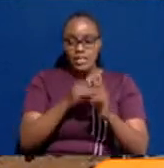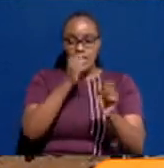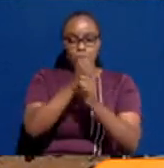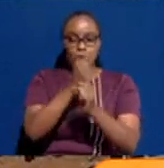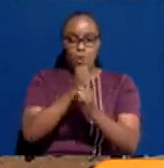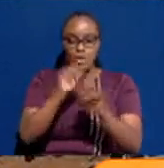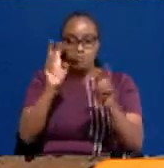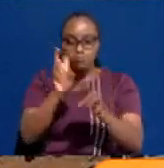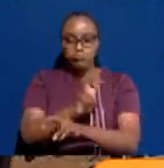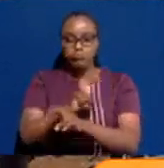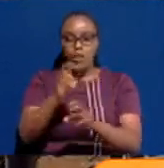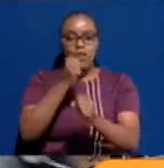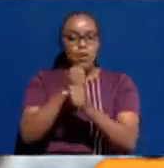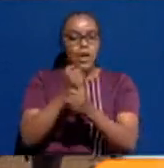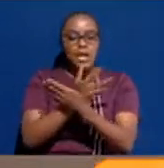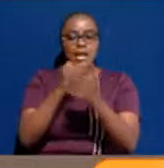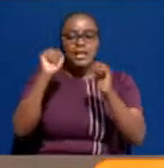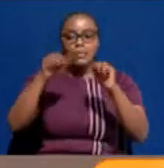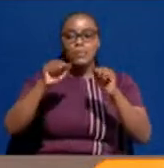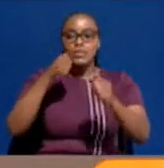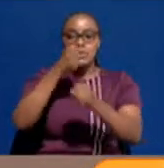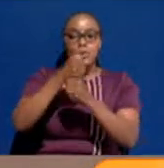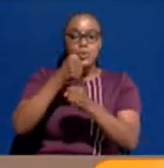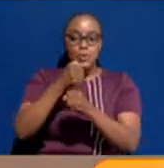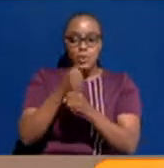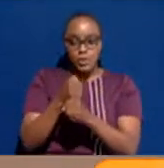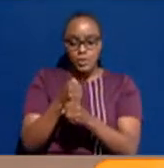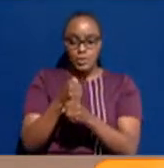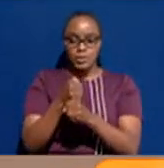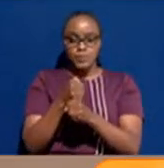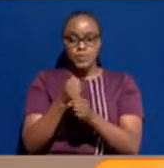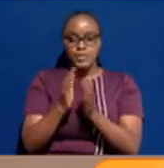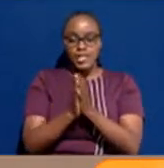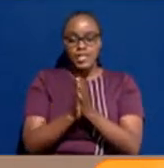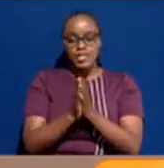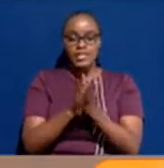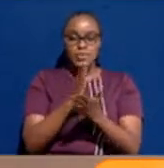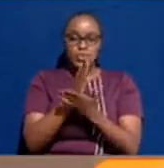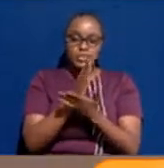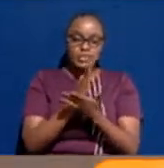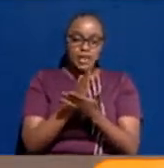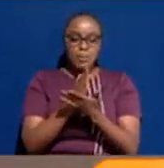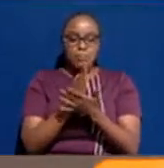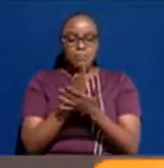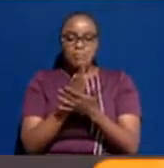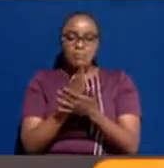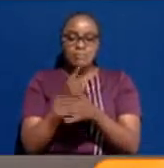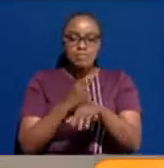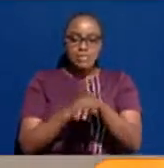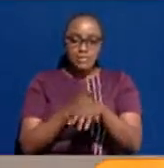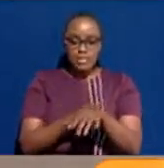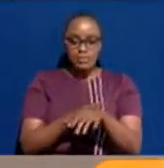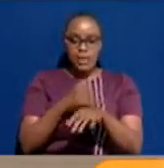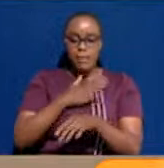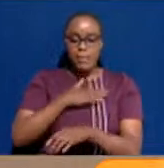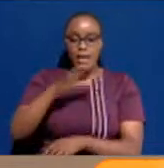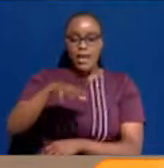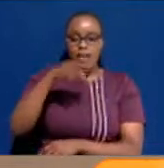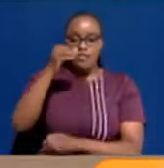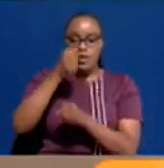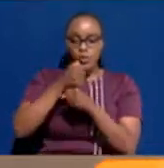kazi yoyote ile ningefanya wakati huo. Na at some point nikapata kazi